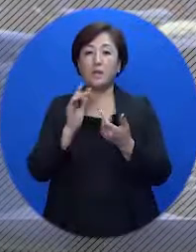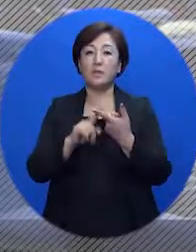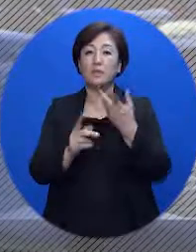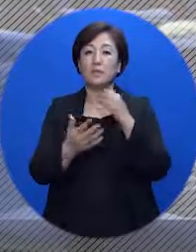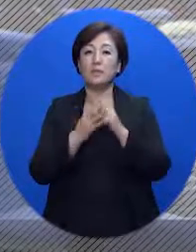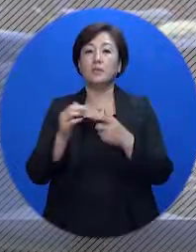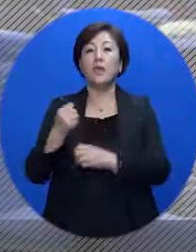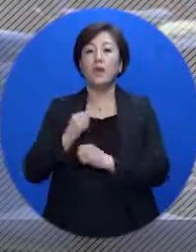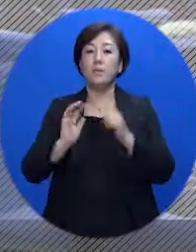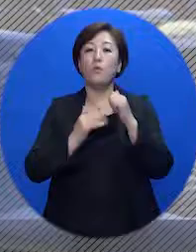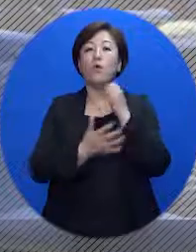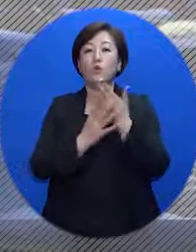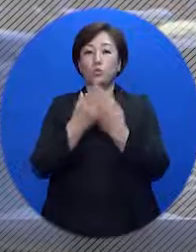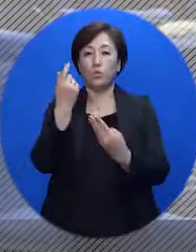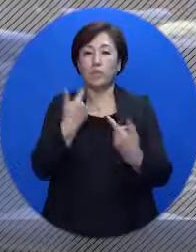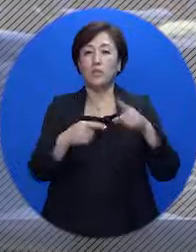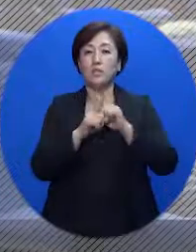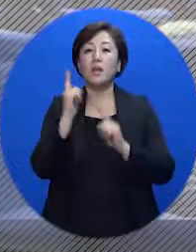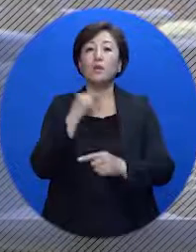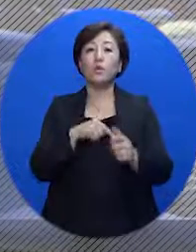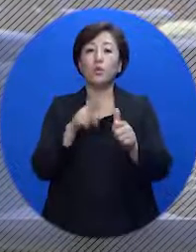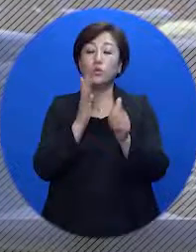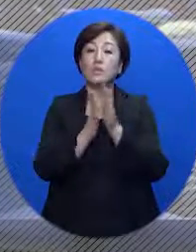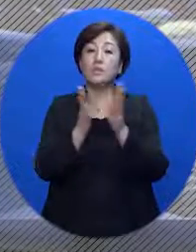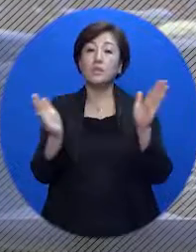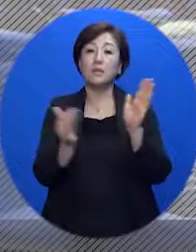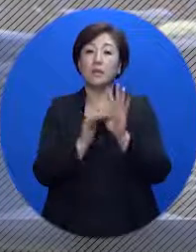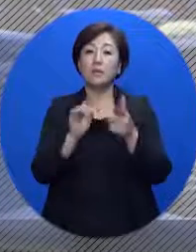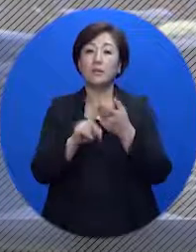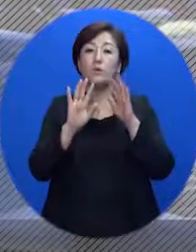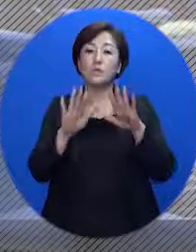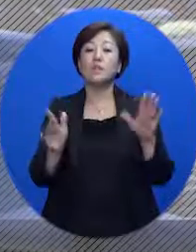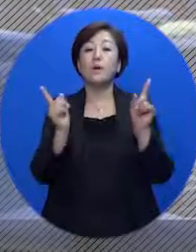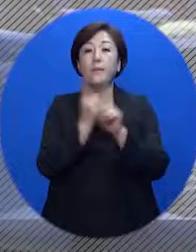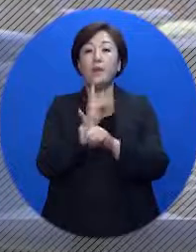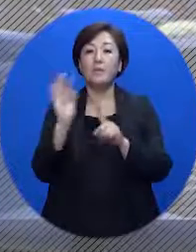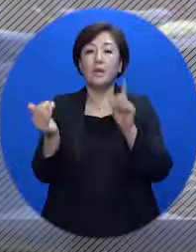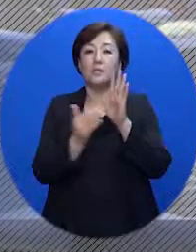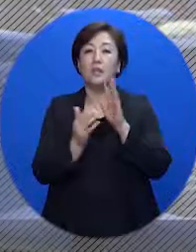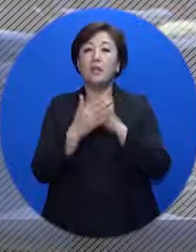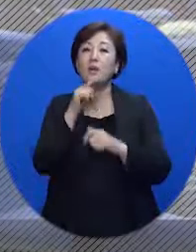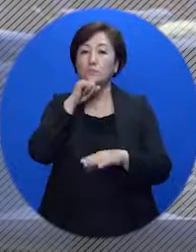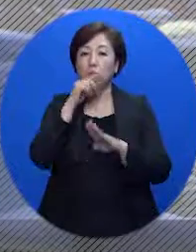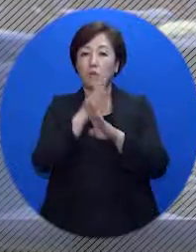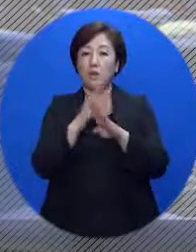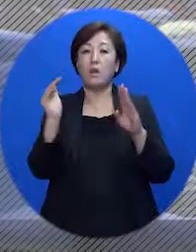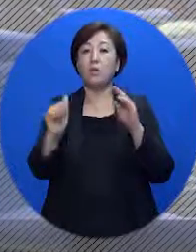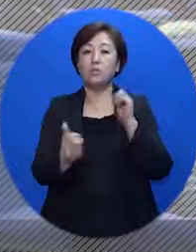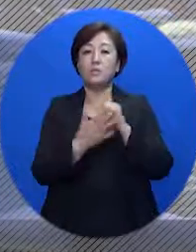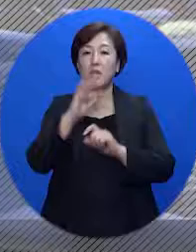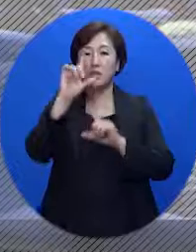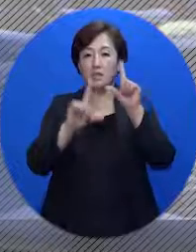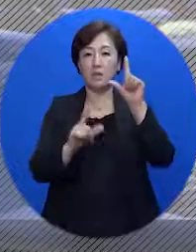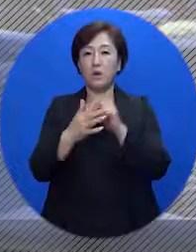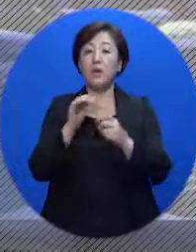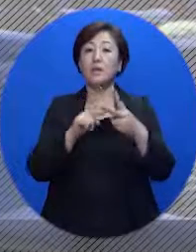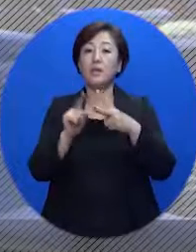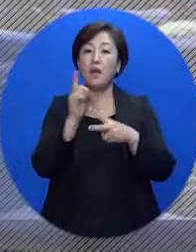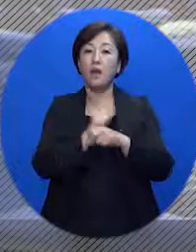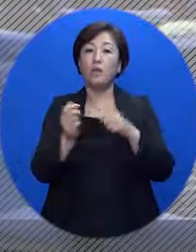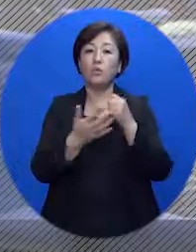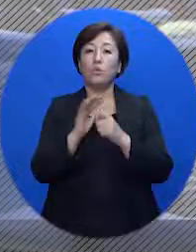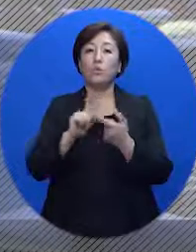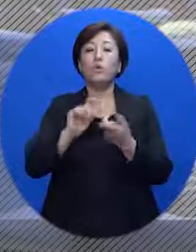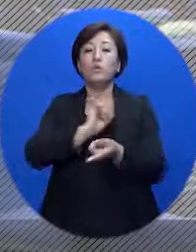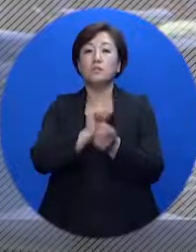공직자 안보통일 교육이 진행됐습니다. 이번 교육은 최근 변화된 북한 사회의 실상을 이해하고 남북관계에